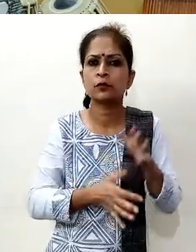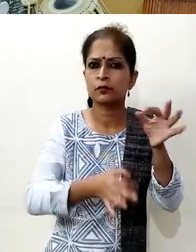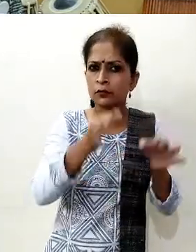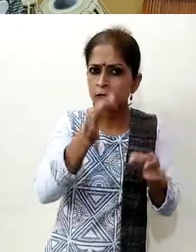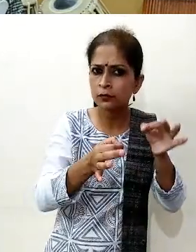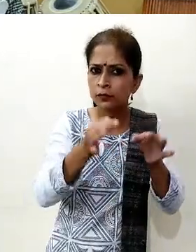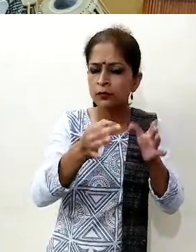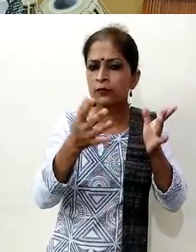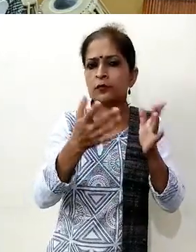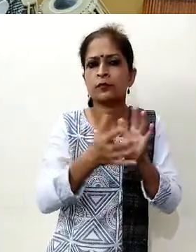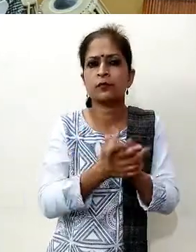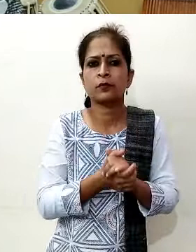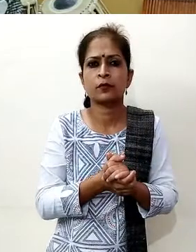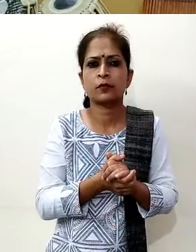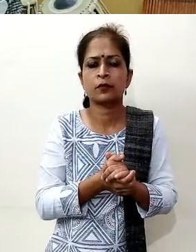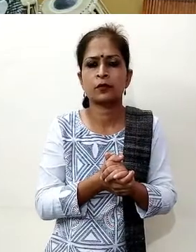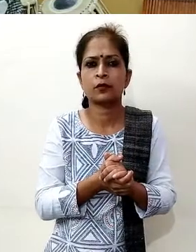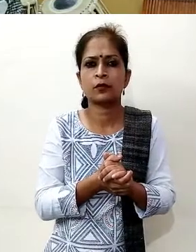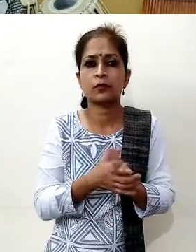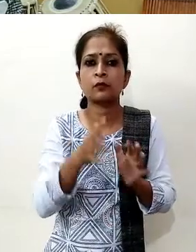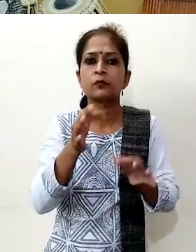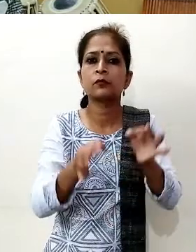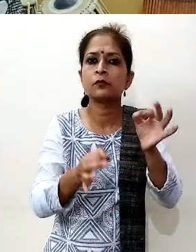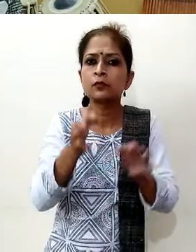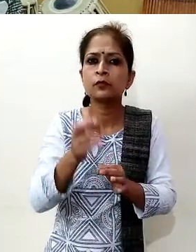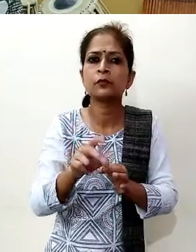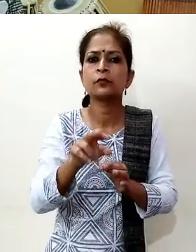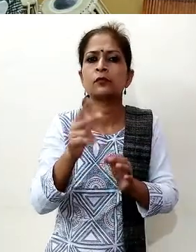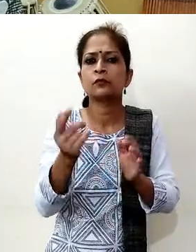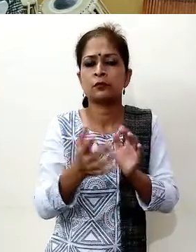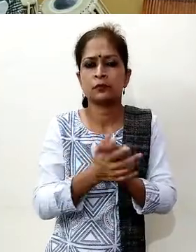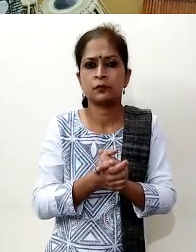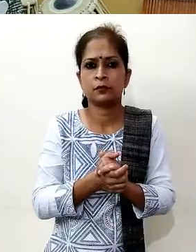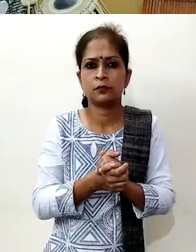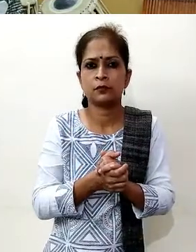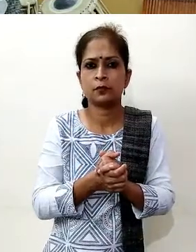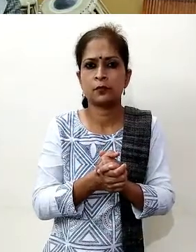हैं, मुख्यतः जो न्याय होता है,